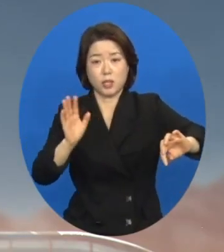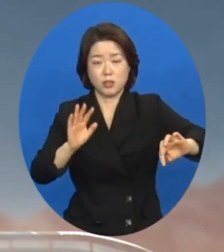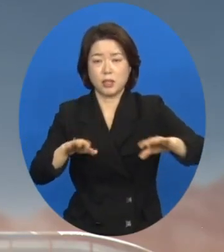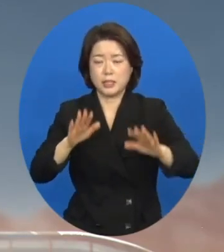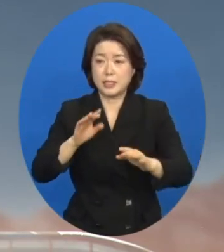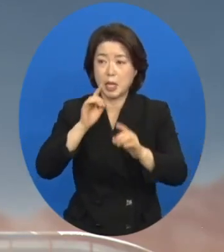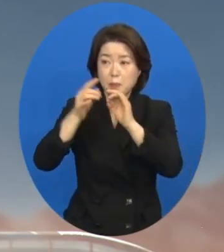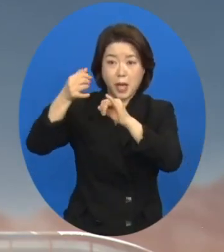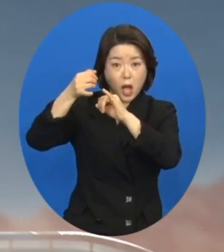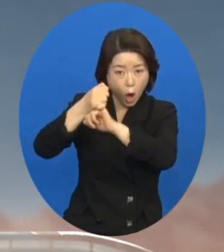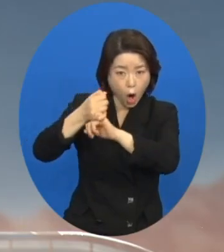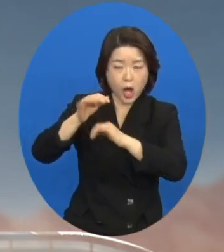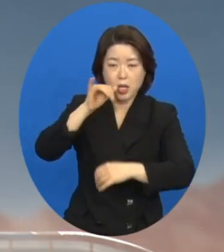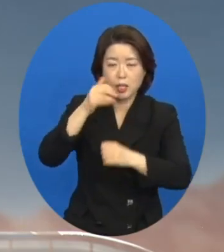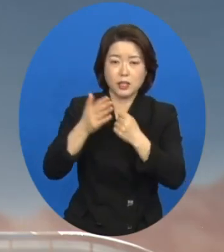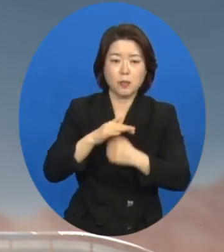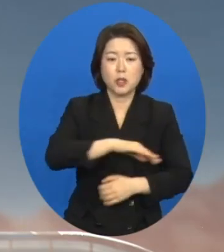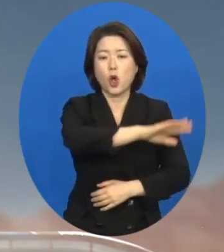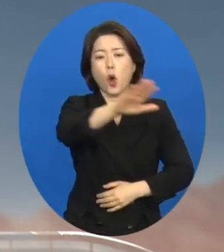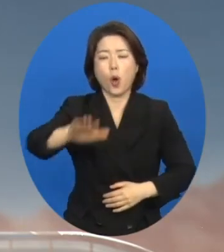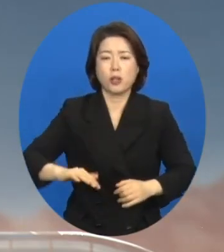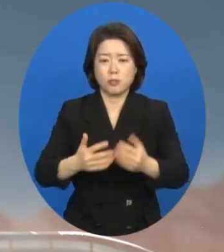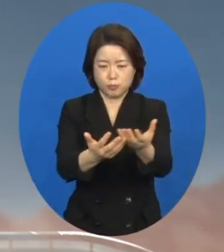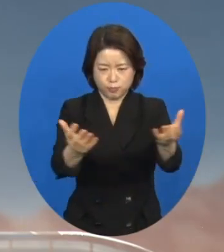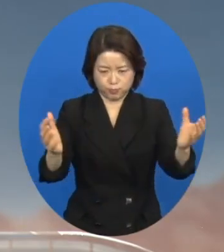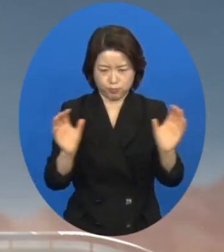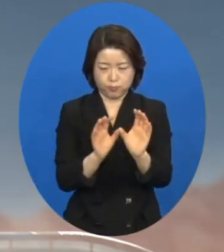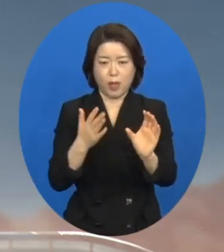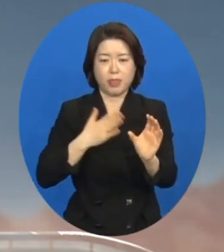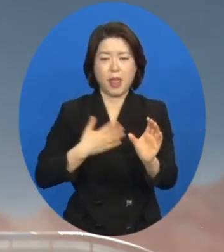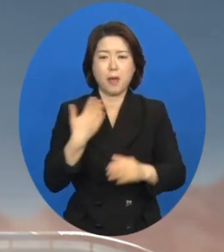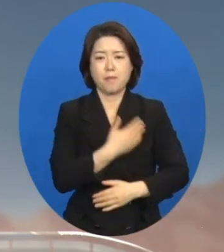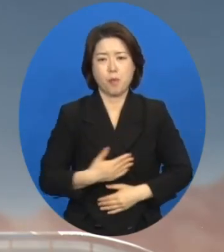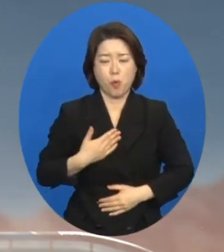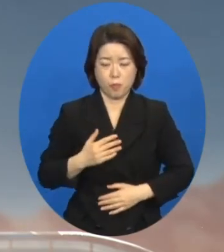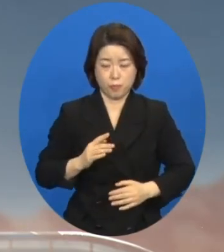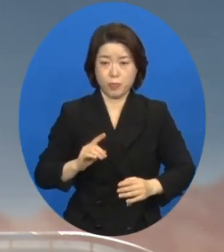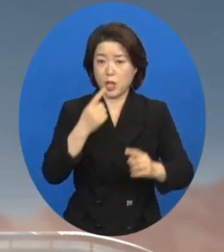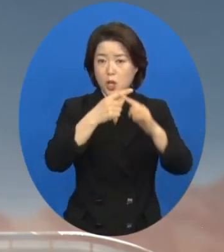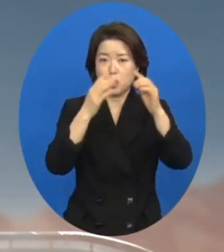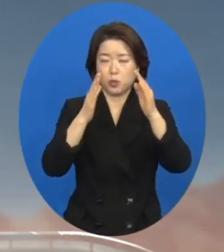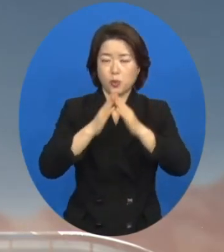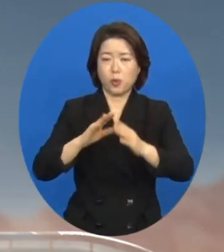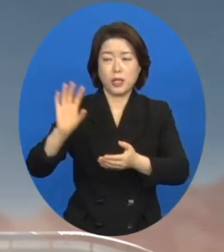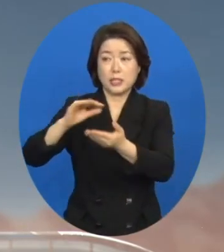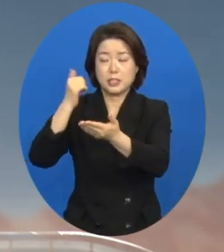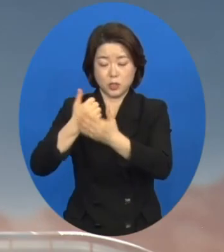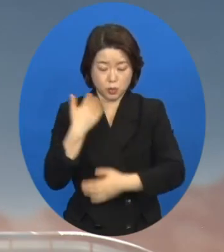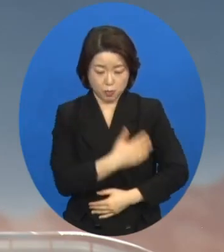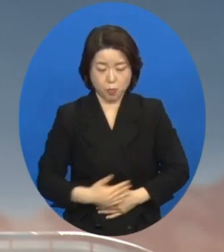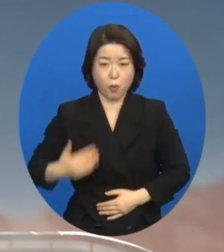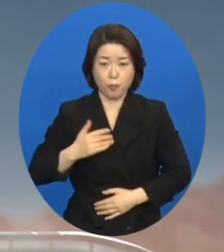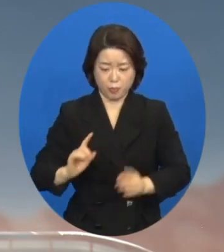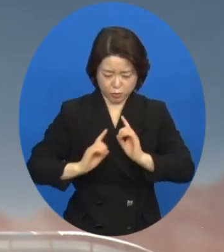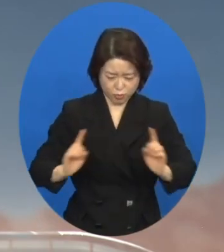언약을 맺음으로써 너희는 모두 내 몸이야. 교회는 뭐예요? 그리스도의 몸이잖아요.